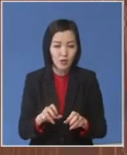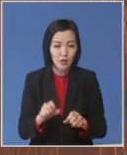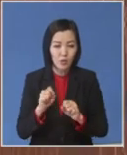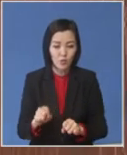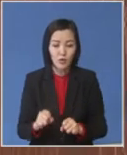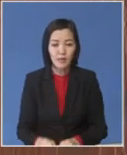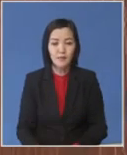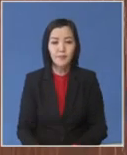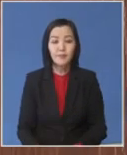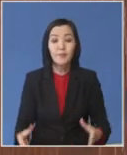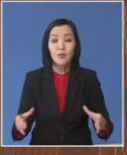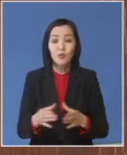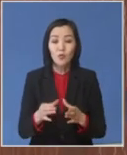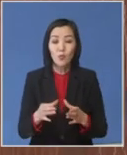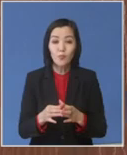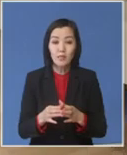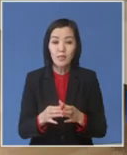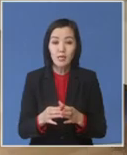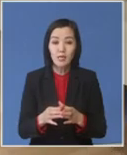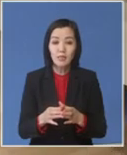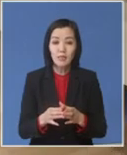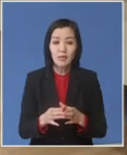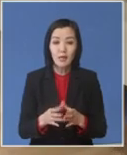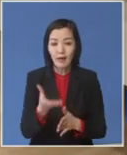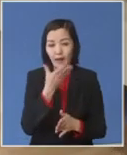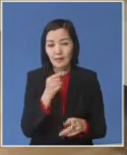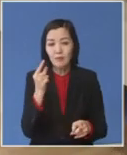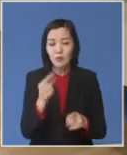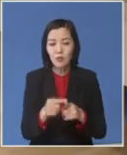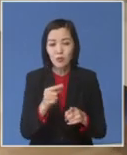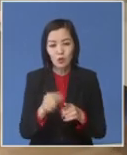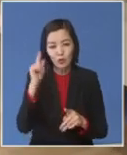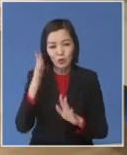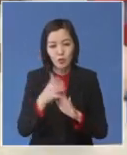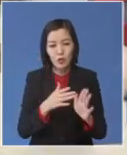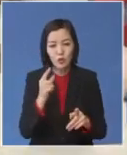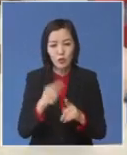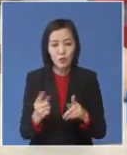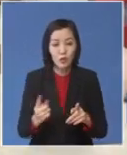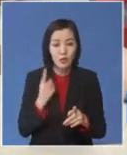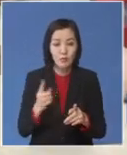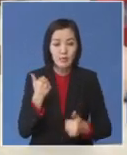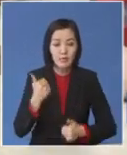тұрмын. Ал мына топ қатысушылары көркем көсем сөздің парқын білетін жастар. Сөз шеберлері сайысында